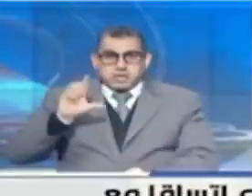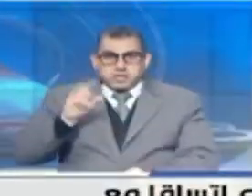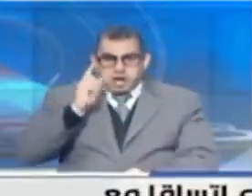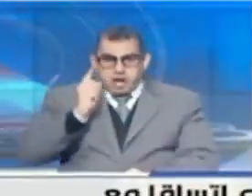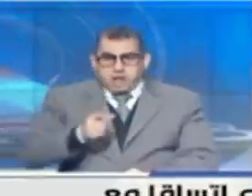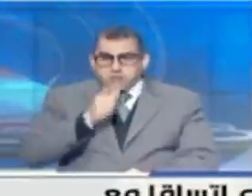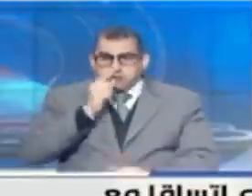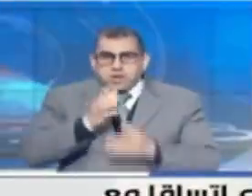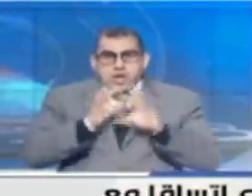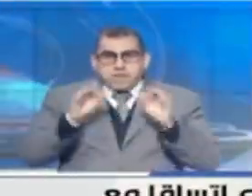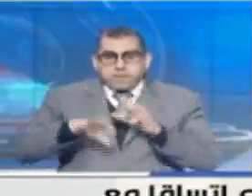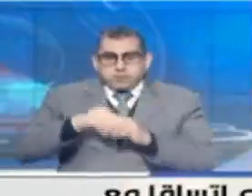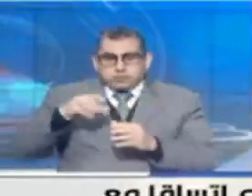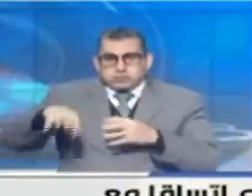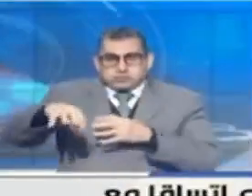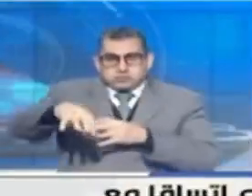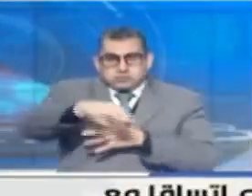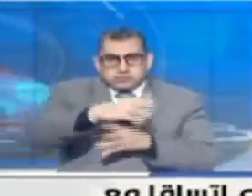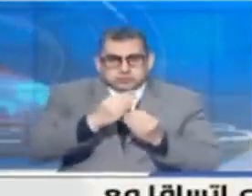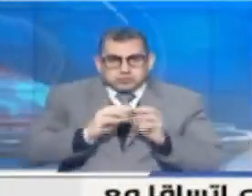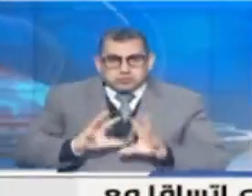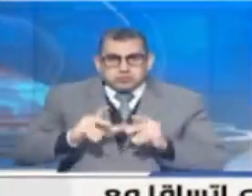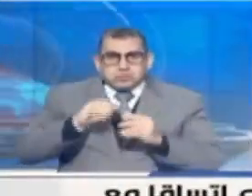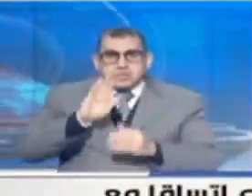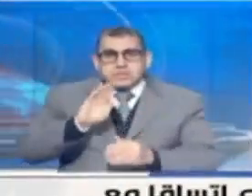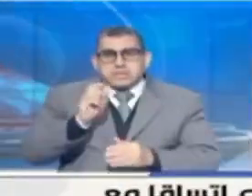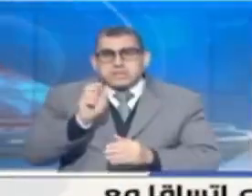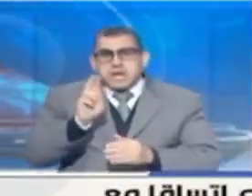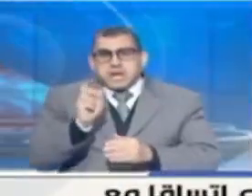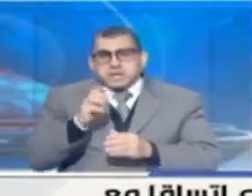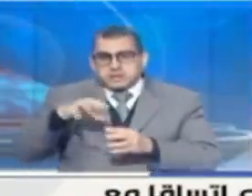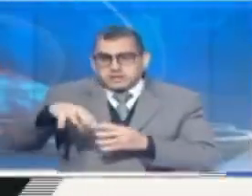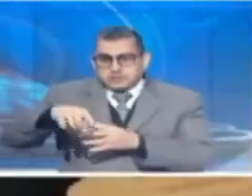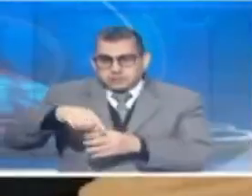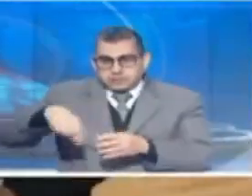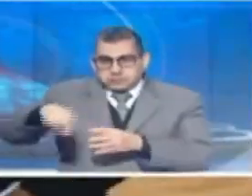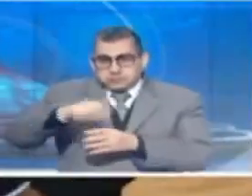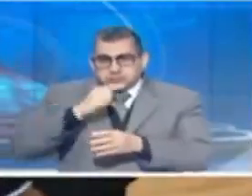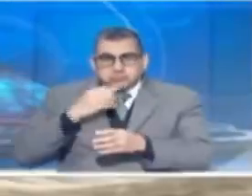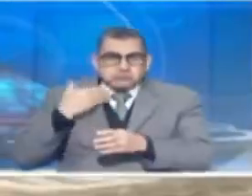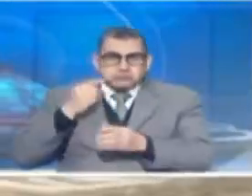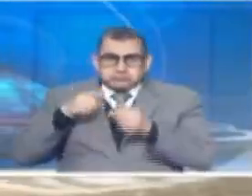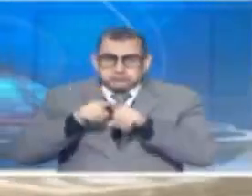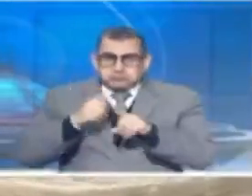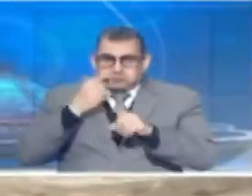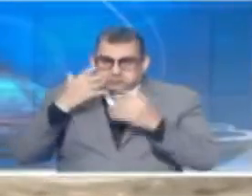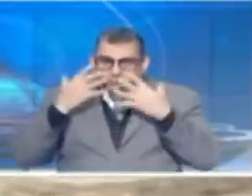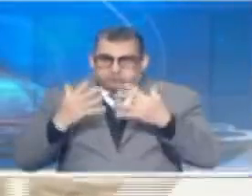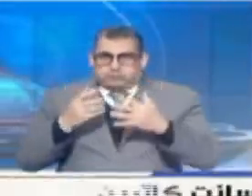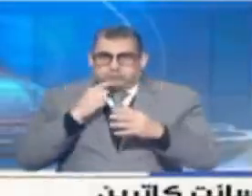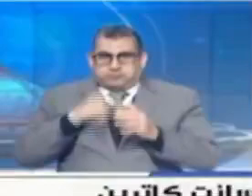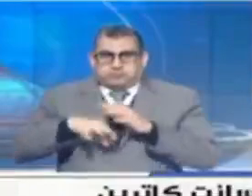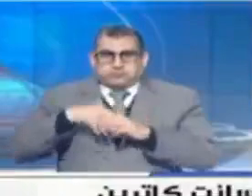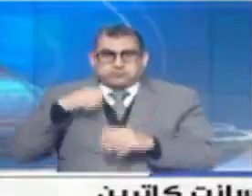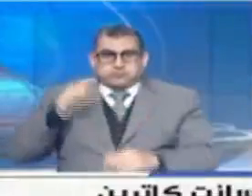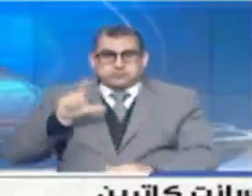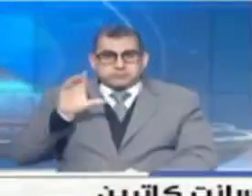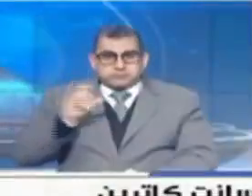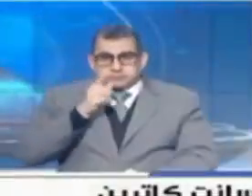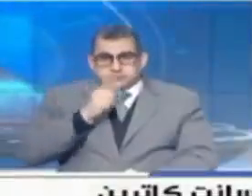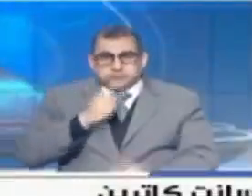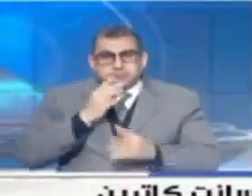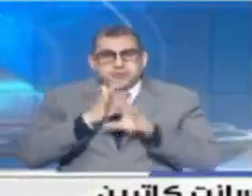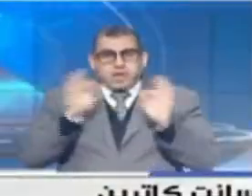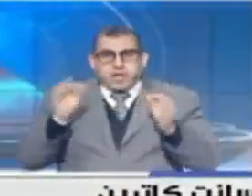أيضا بتكامل المشروع مع جهود تطوير مدينة سانت كاترين ووضعها بمكانتها اللائقة، كما وجه الرئيس السيسي